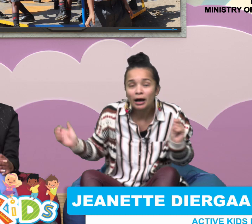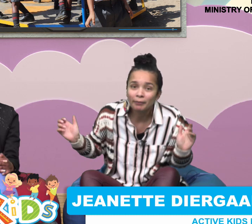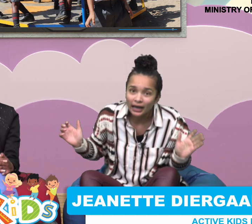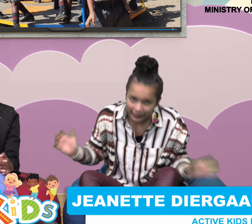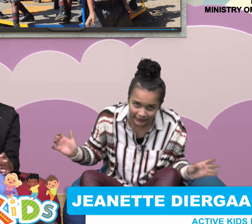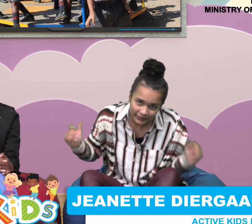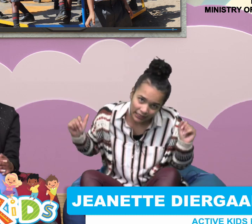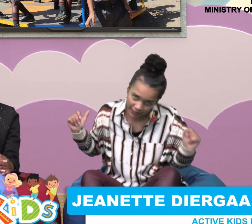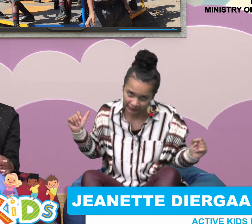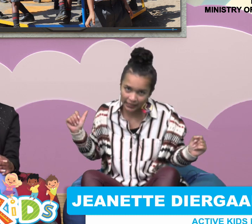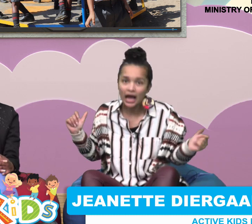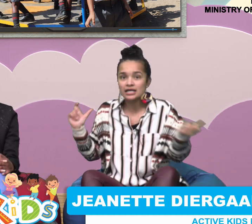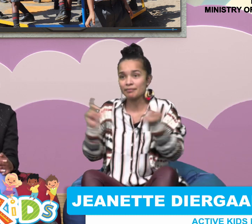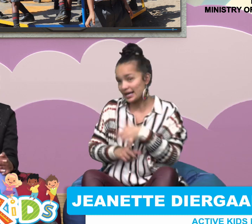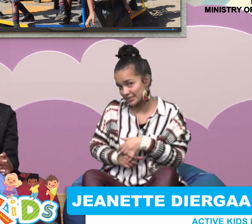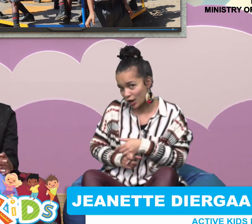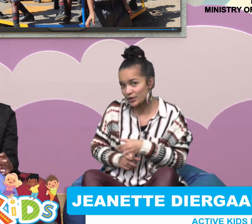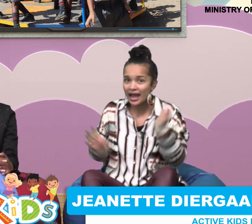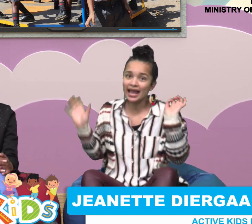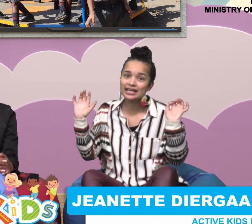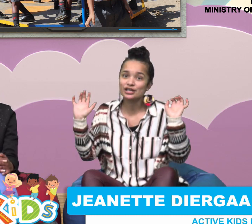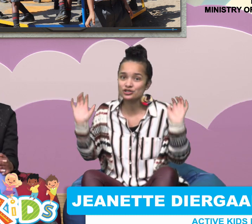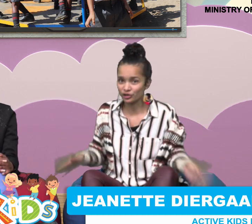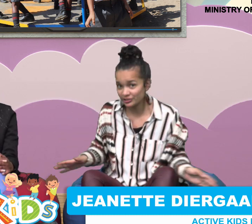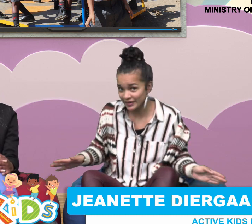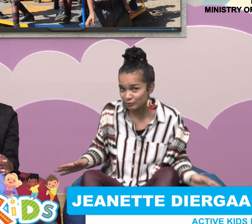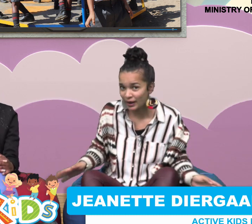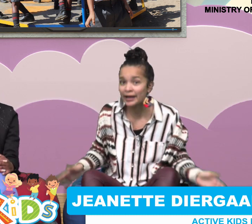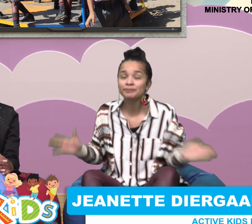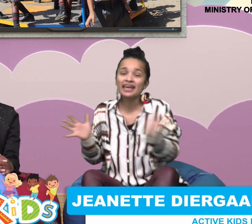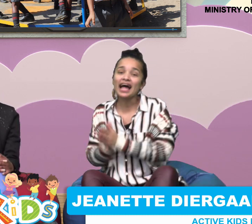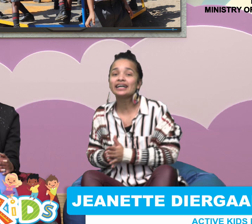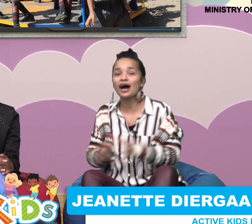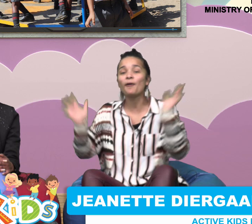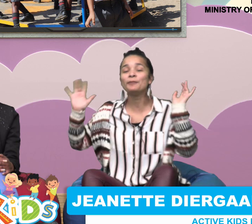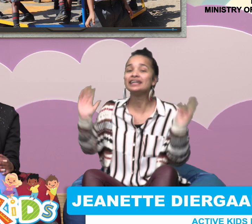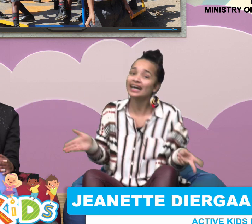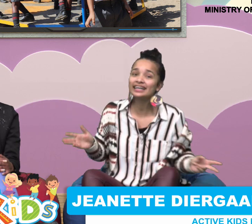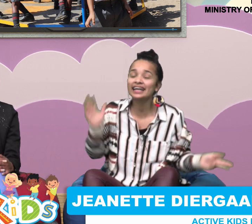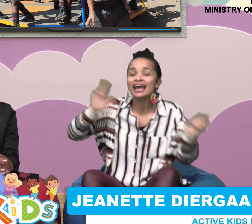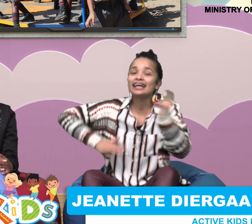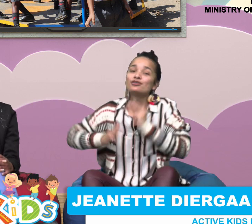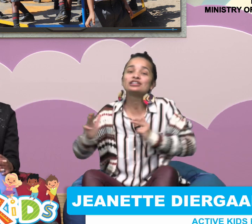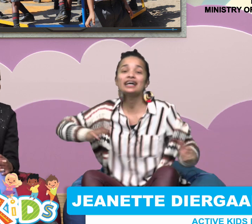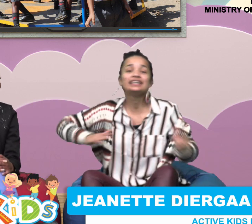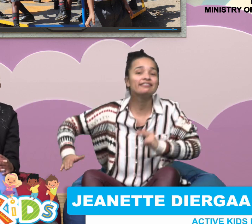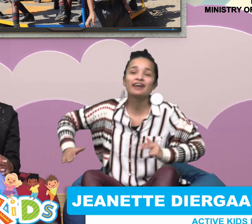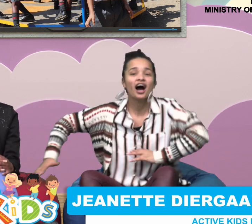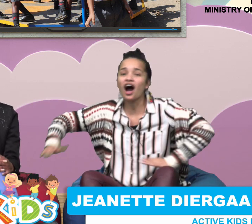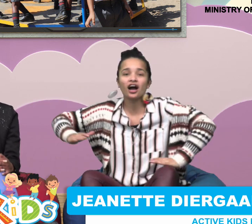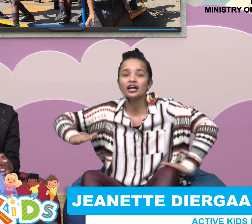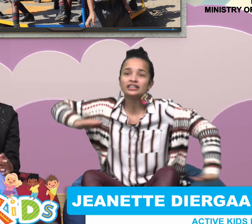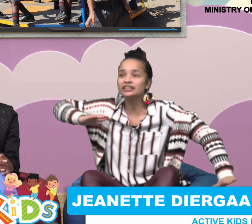Facebook blad te gaan nie. My Zone en Zoshi Facebook blaaie. Elke dag om 9uur het ons 'n